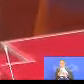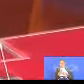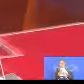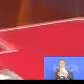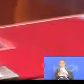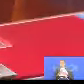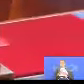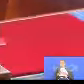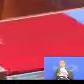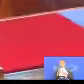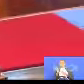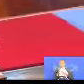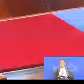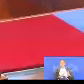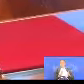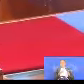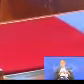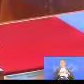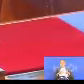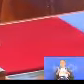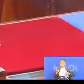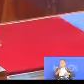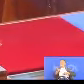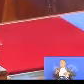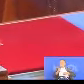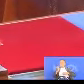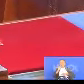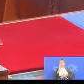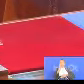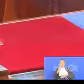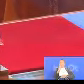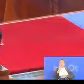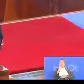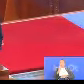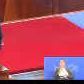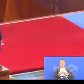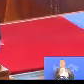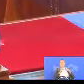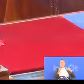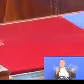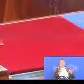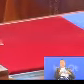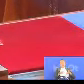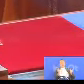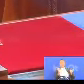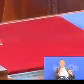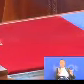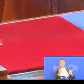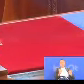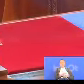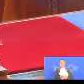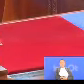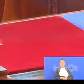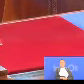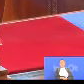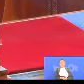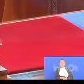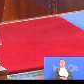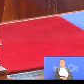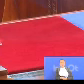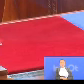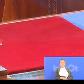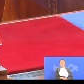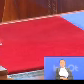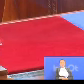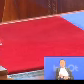kwa muda mre swal wanji na naibu waziri David shinde Kaba Ya waziri wa kilimo naom